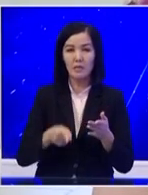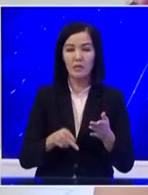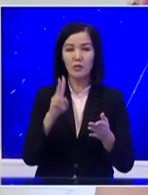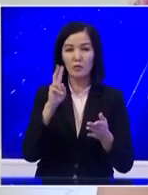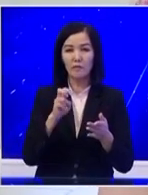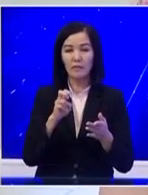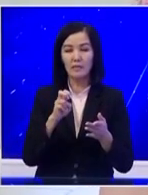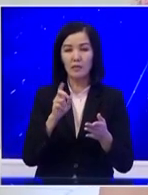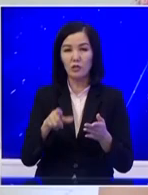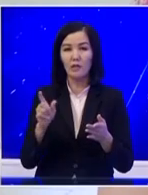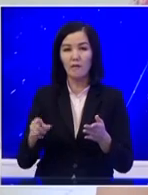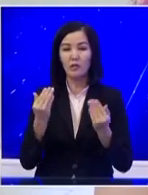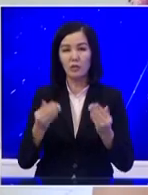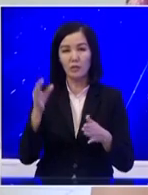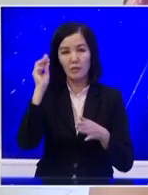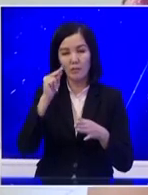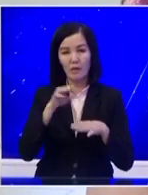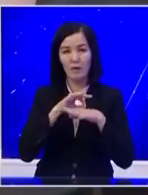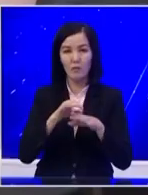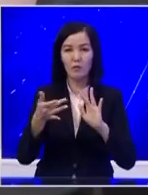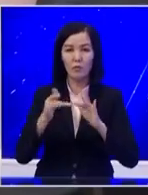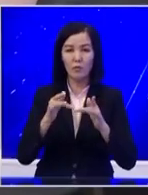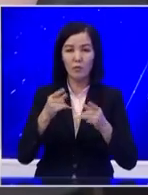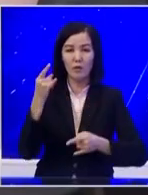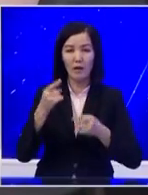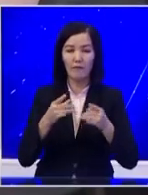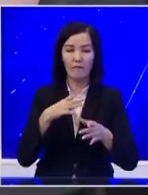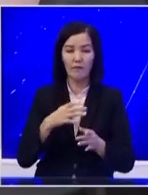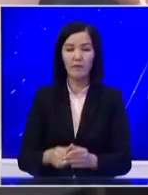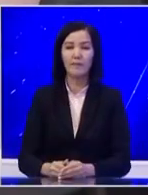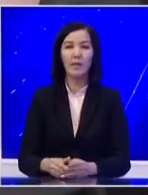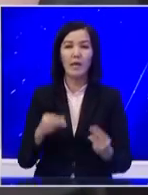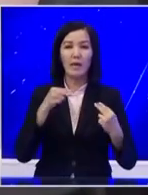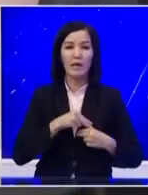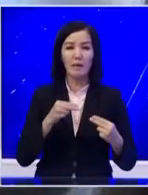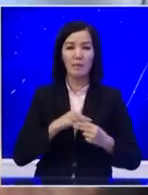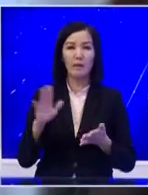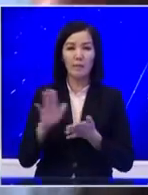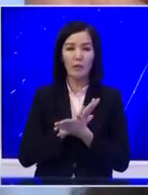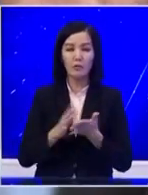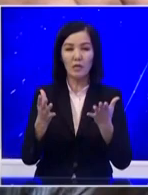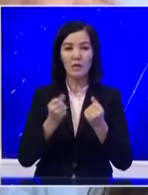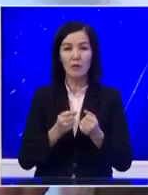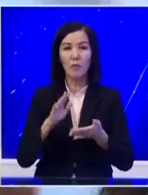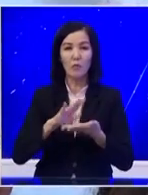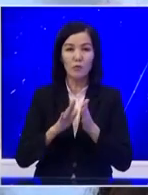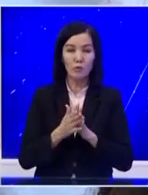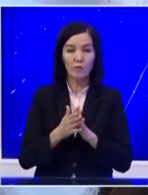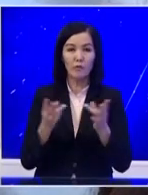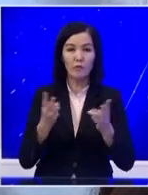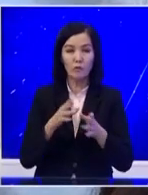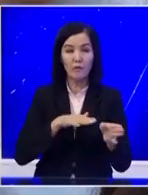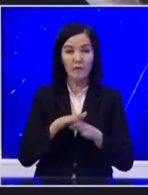человек. Сейчас они проходят обучение в онлайн-формате. Для участия в программе «Енбек» и получения гранта важно одно условие – огромное